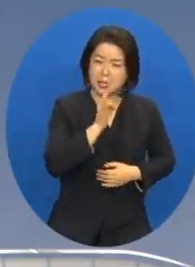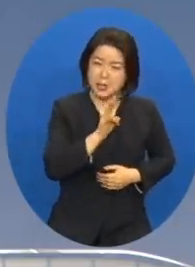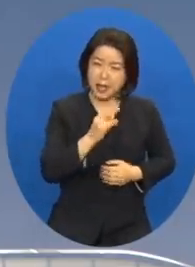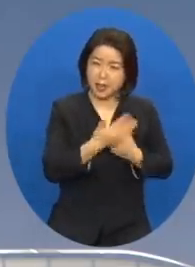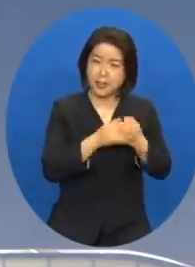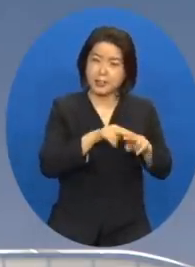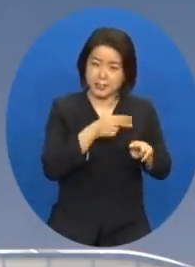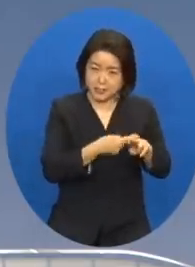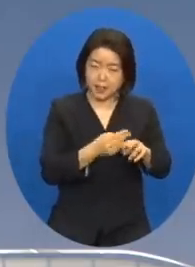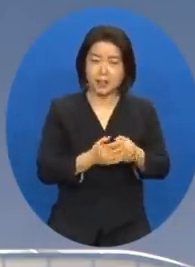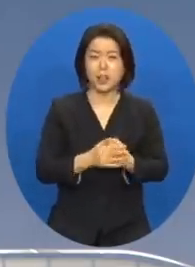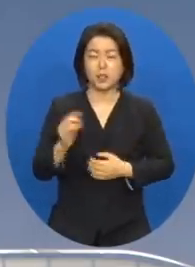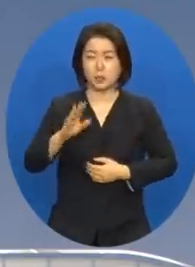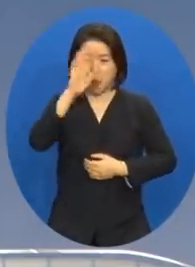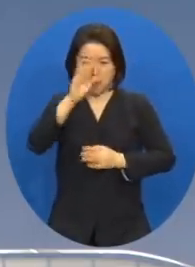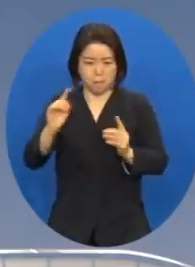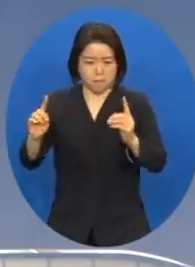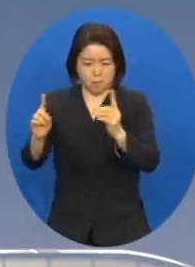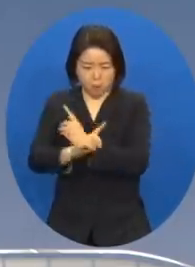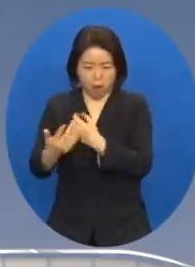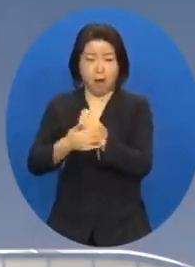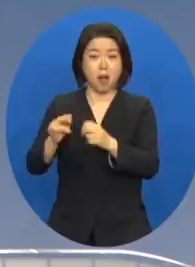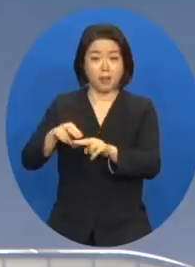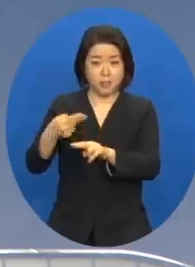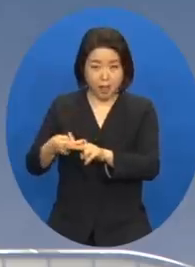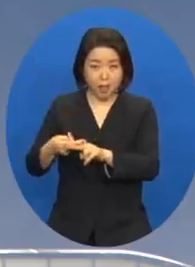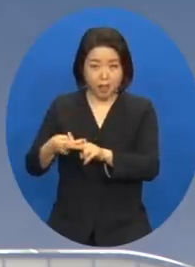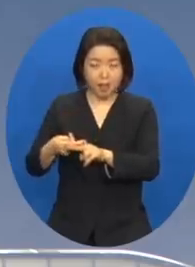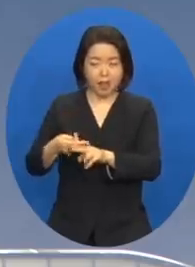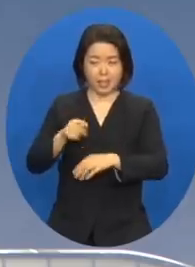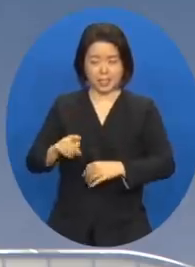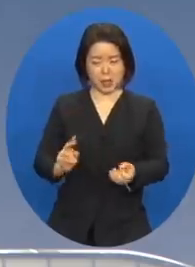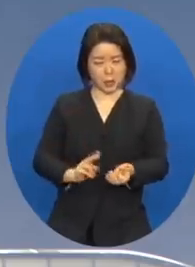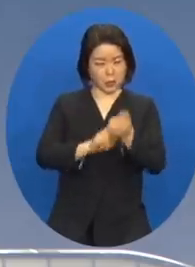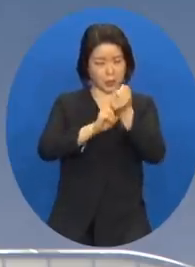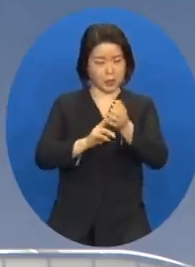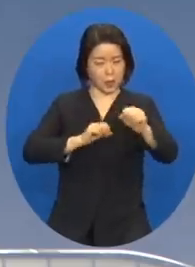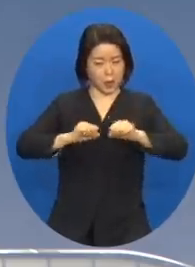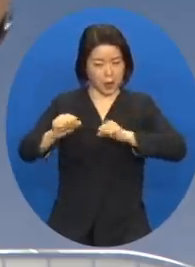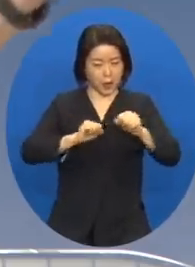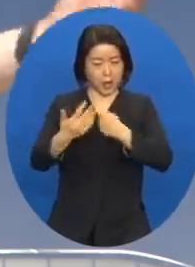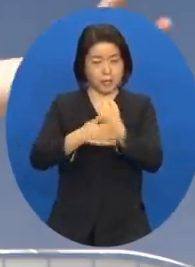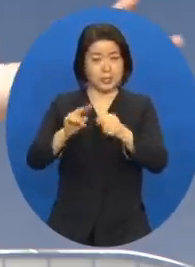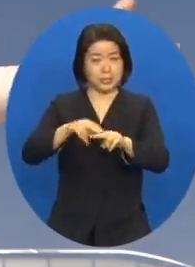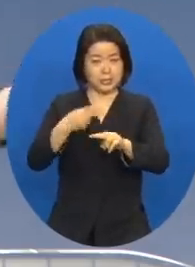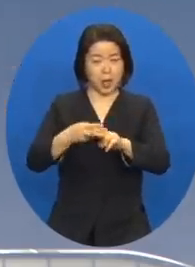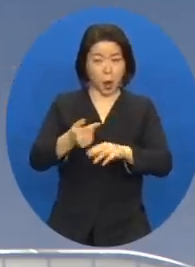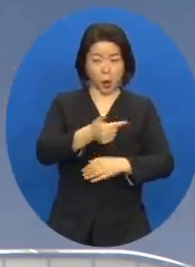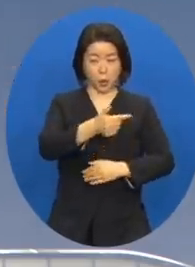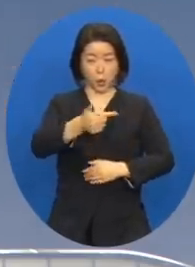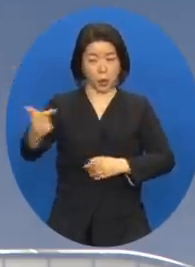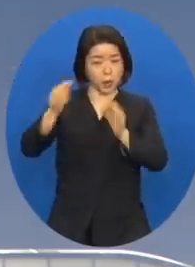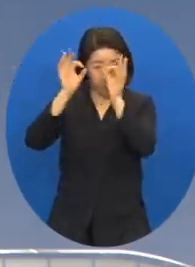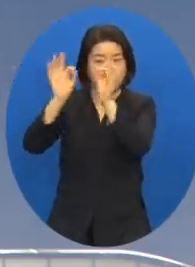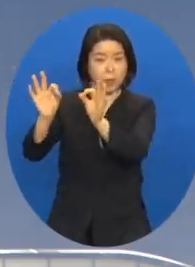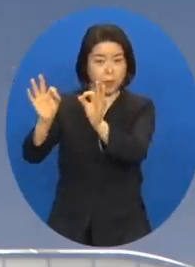은사라든지 뭐 병 고치는 은사라든지 이런 기적을 행하는 은사는 큰 은사 같이